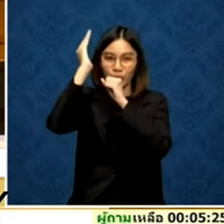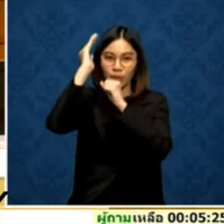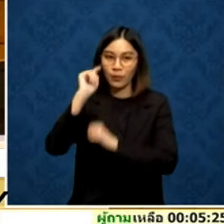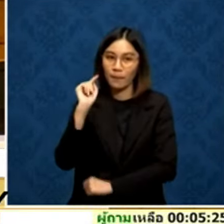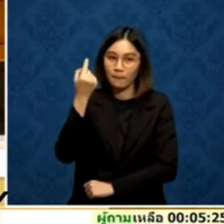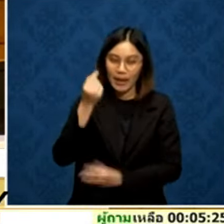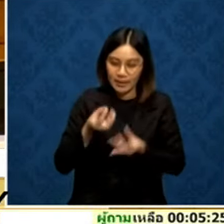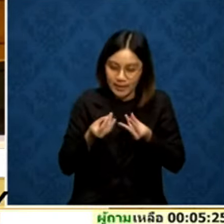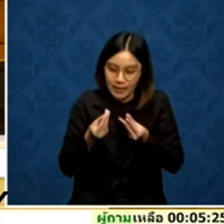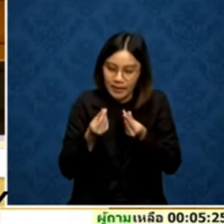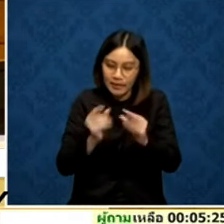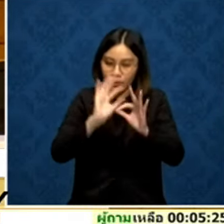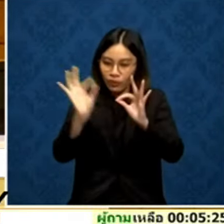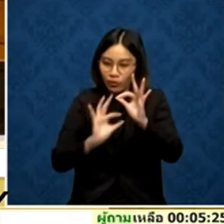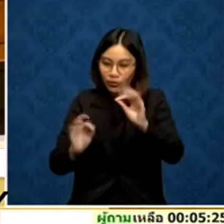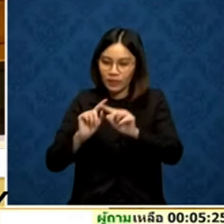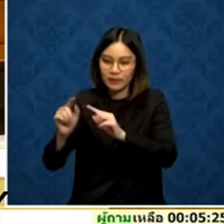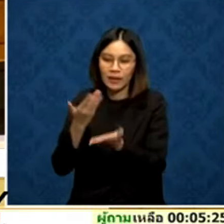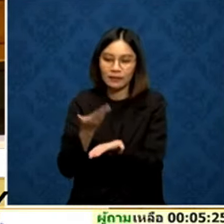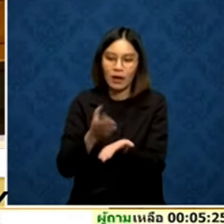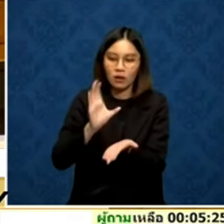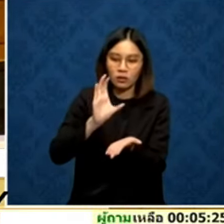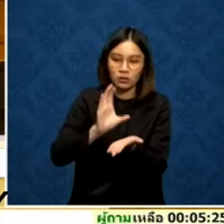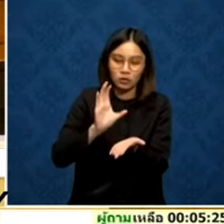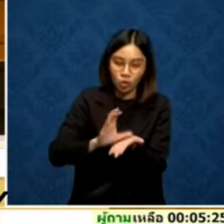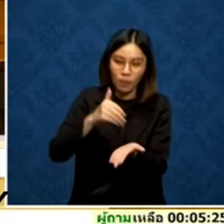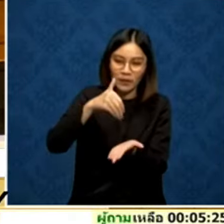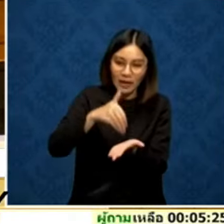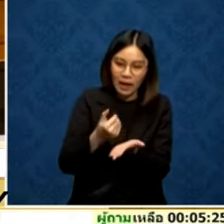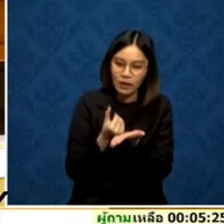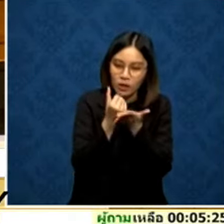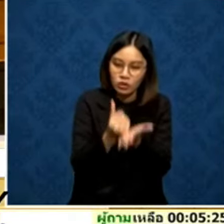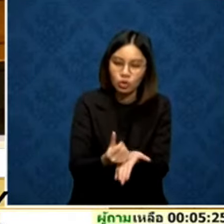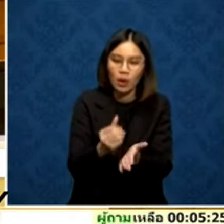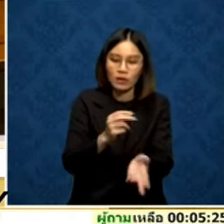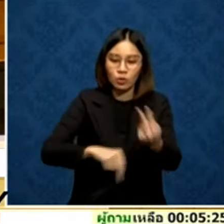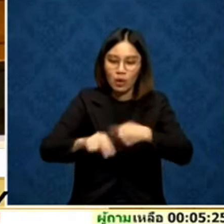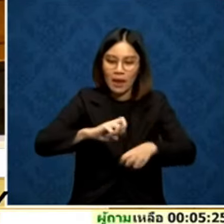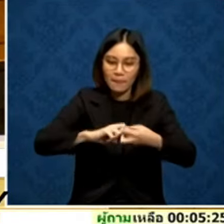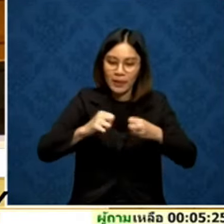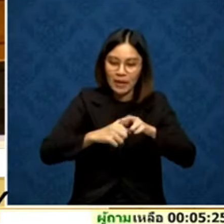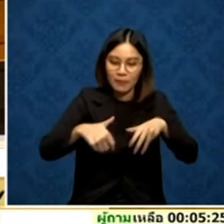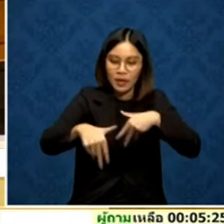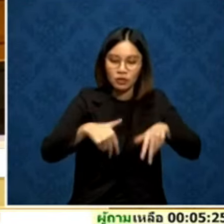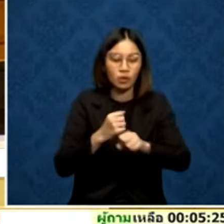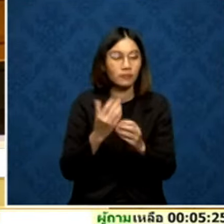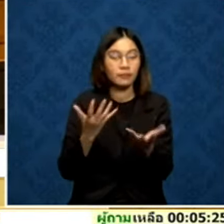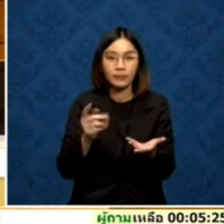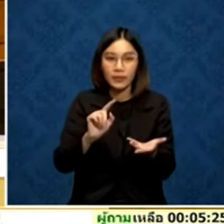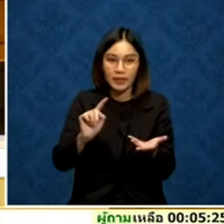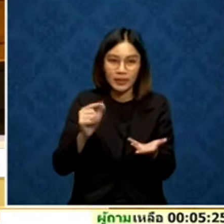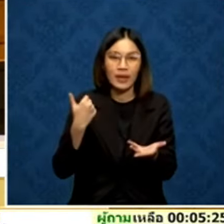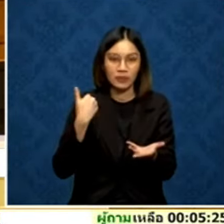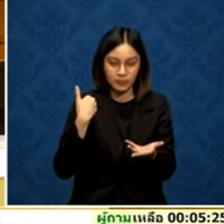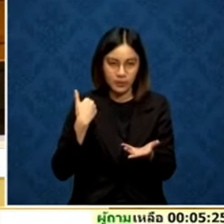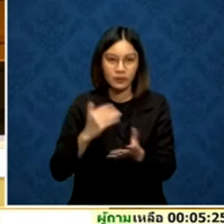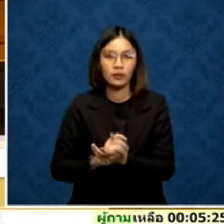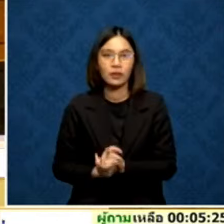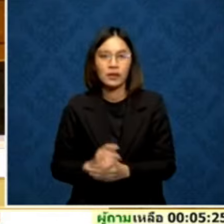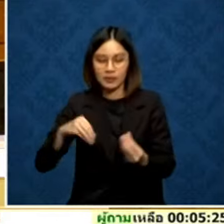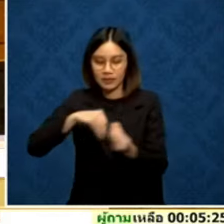ายละเอียดมาให้ว่าเราใช้งบกลางทำอะไรบ้างเพื่อบรรเทาความทุกข์ยากของพี่น้องประชาชนนะครับส่วนเรื่องของเศรษฐกิจโดยรว